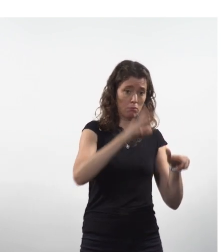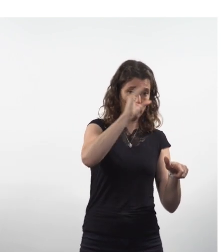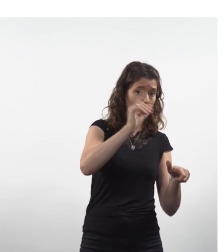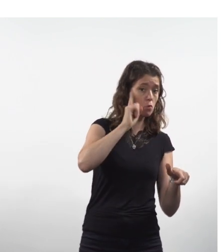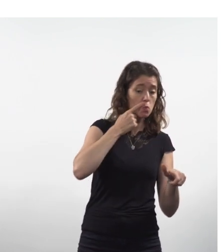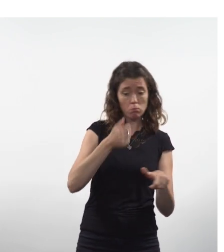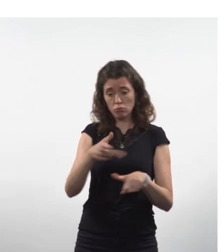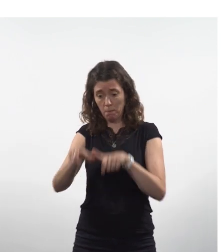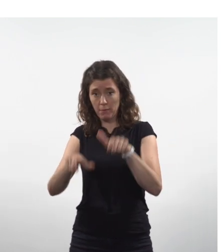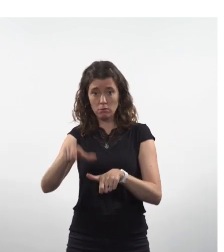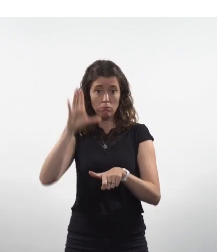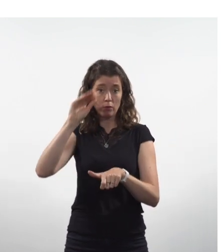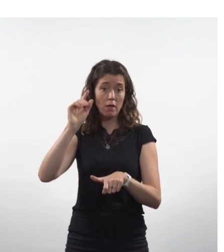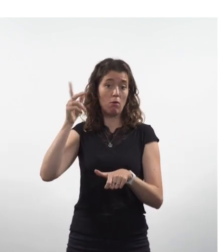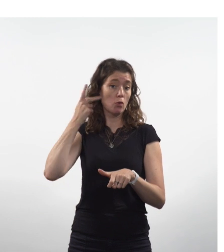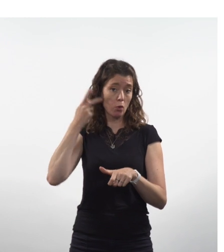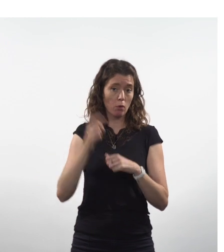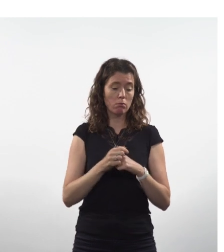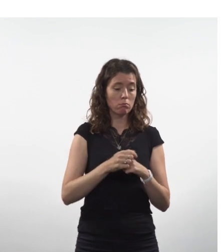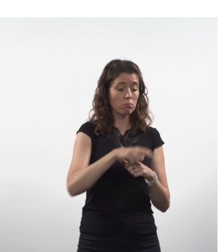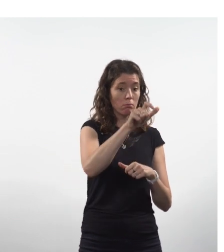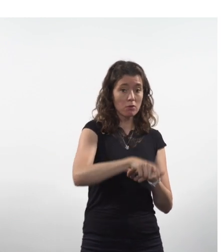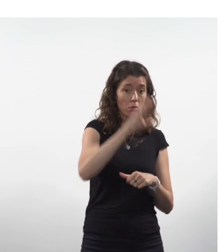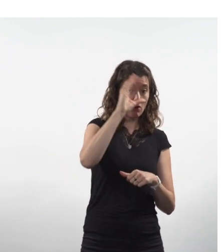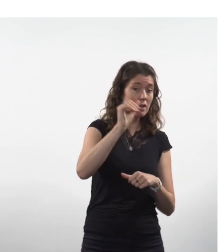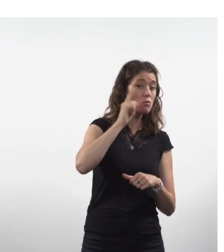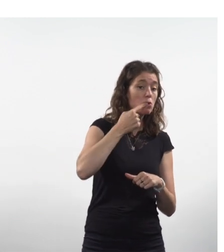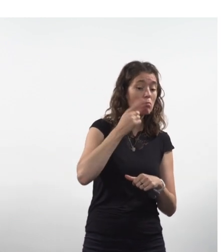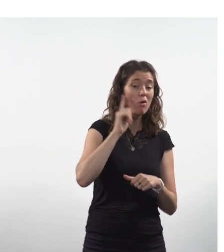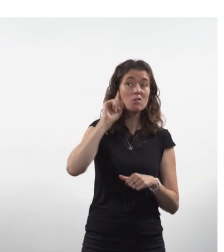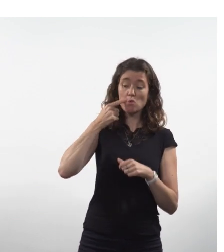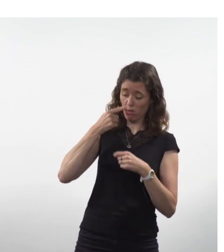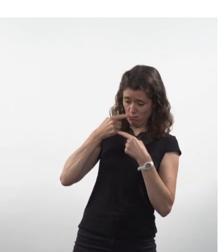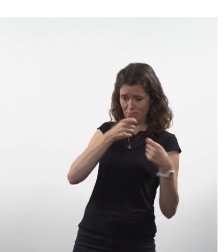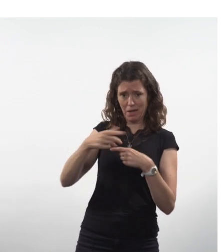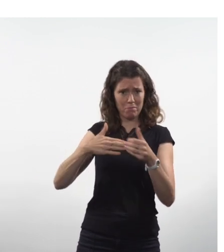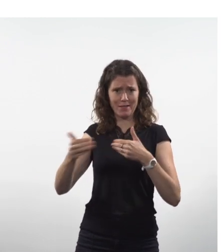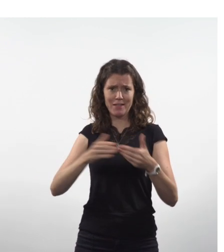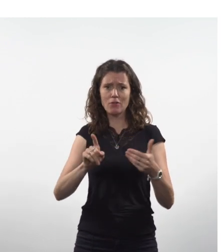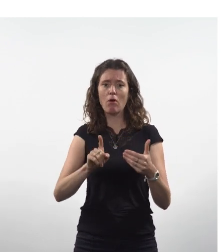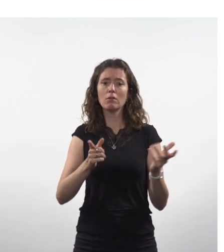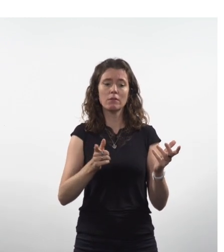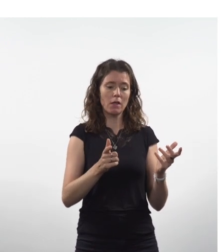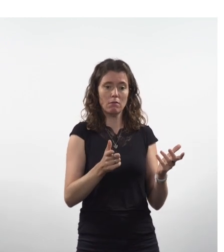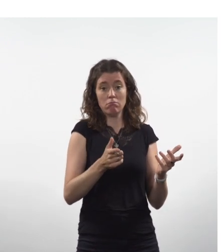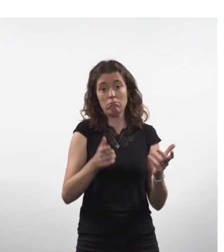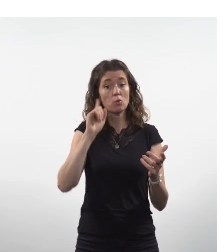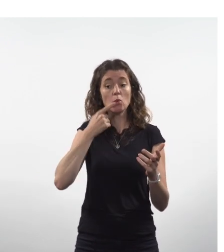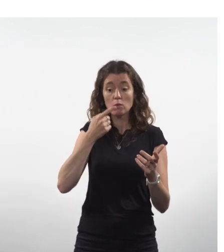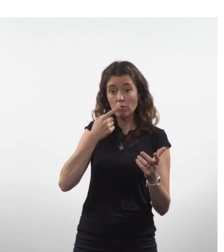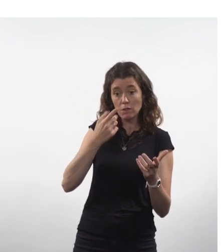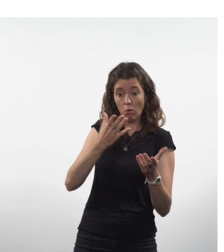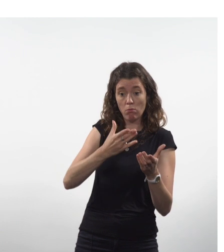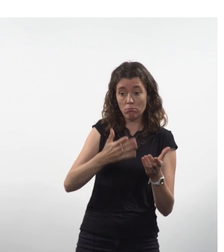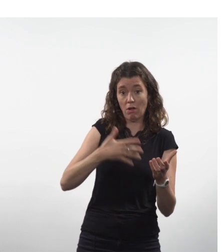professionnels entendants. Professionnel sourd, être sourd, c'est pas une profession. Donc, mais être sourd, c'est une plus-value dans une équipe qui s'adresse